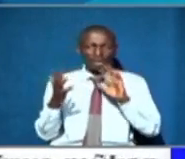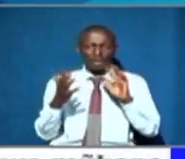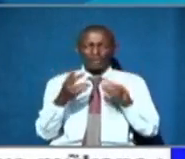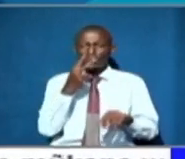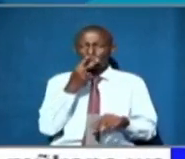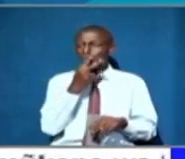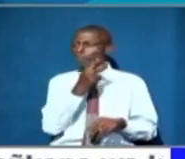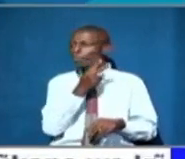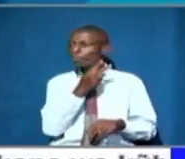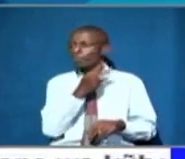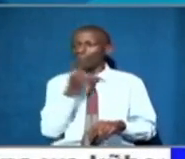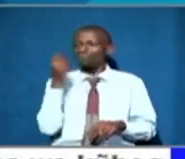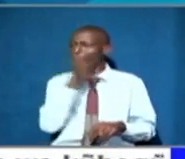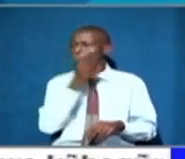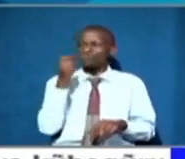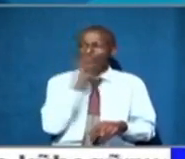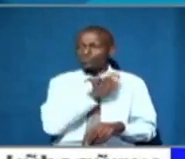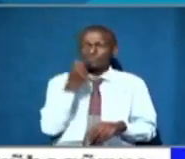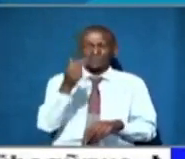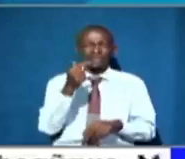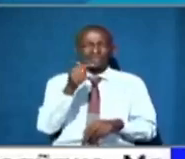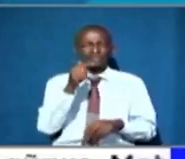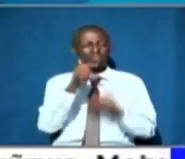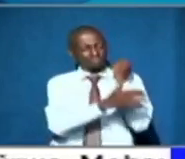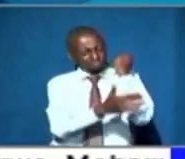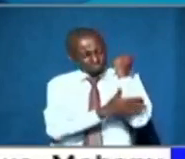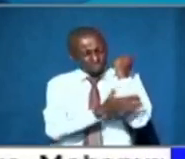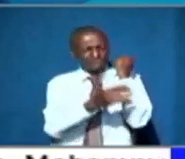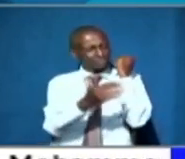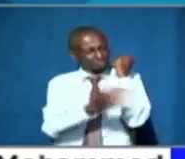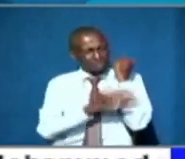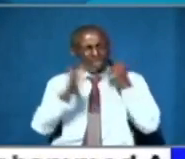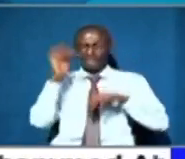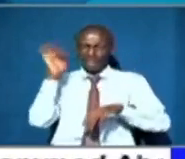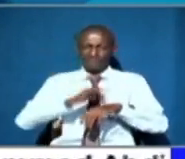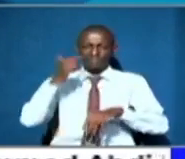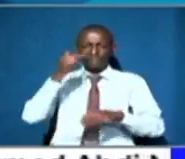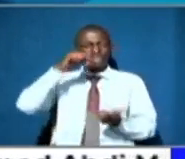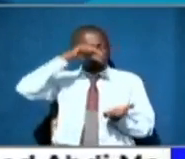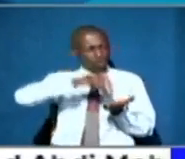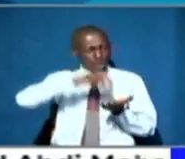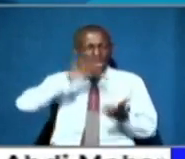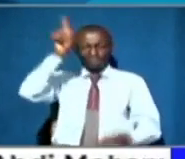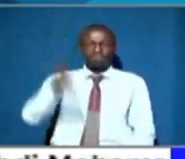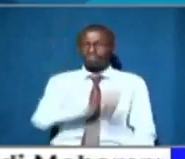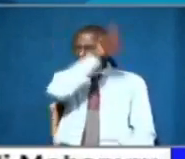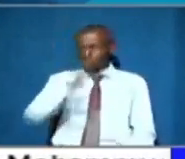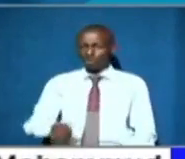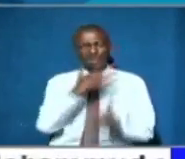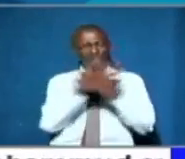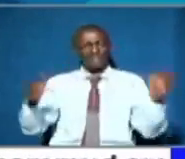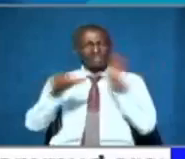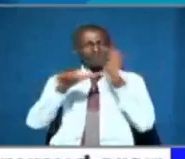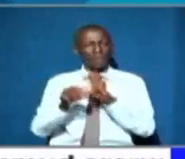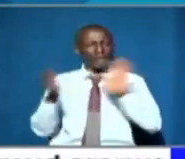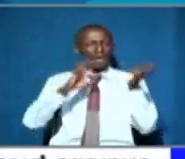thigara na mira tumeraga kaingi ndu ta ici ni drugs ici ni ndu irarehe thina na Qurani ni regete yugite kindu giothe kirakurehere thina